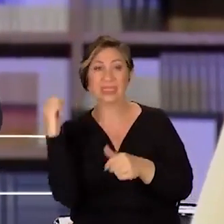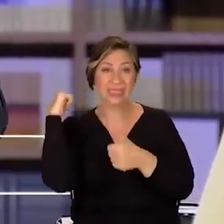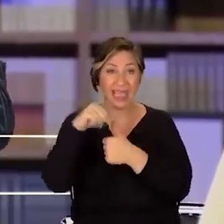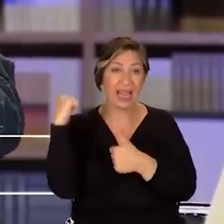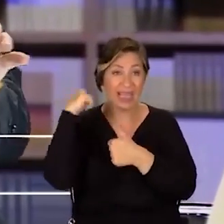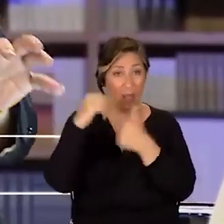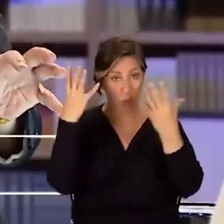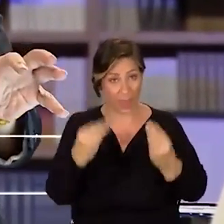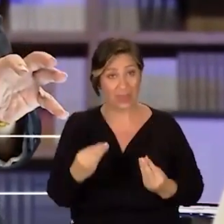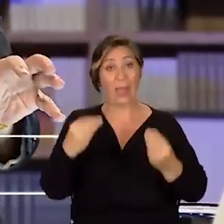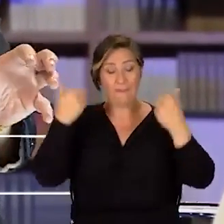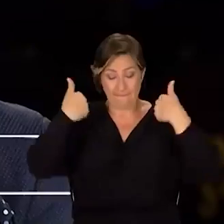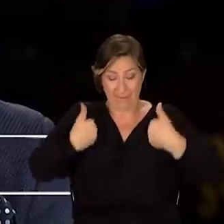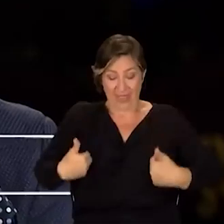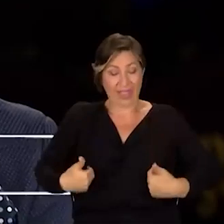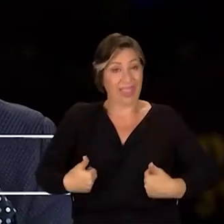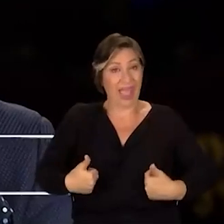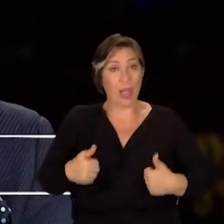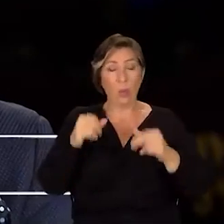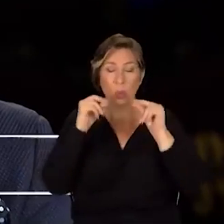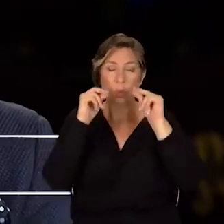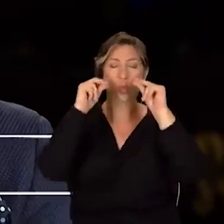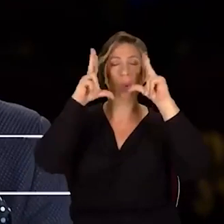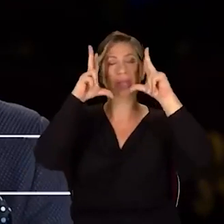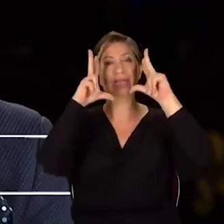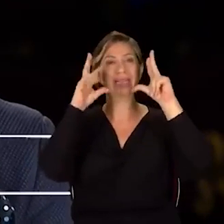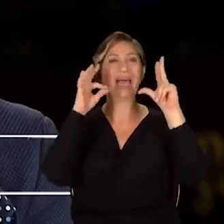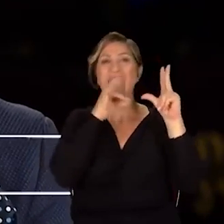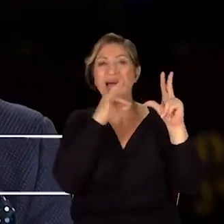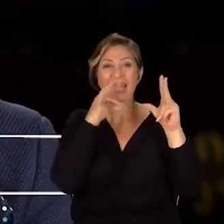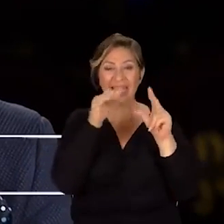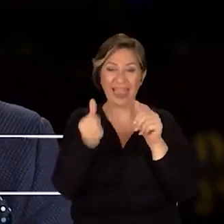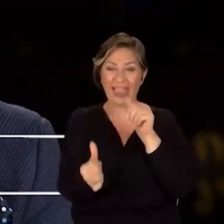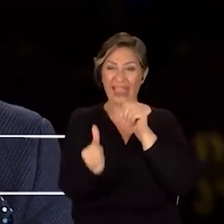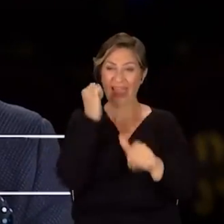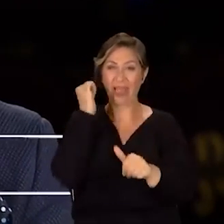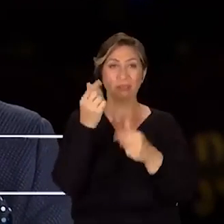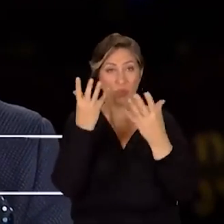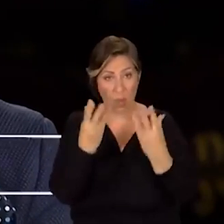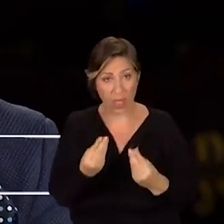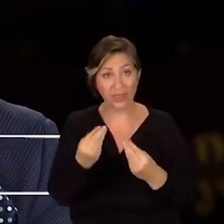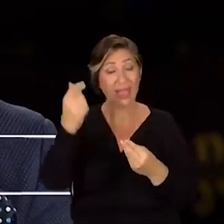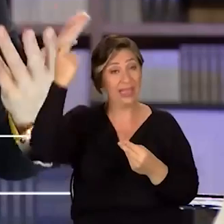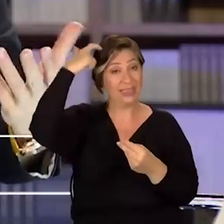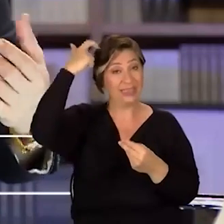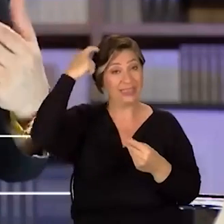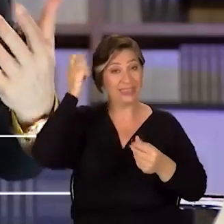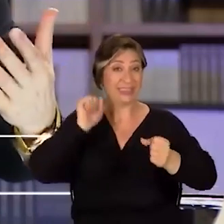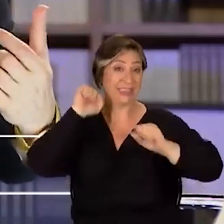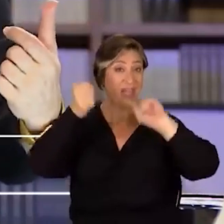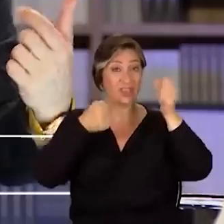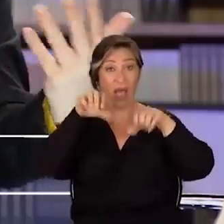ve bedendeki etkileri uyanıklık haline geri dönebilen nöro